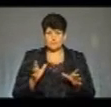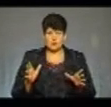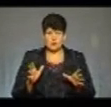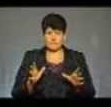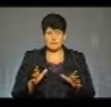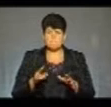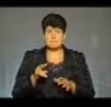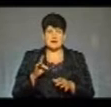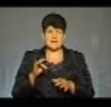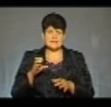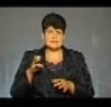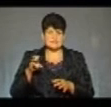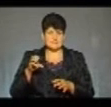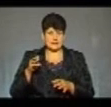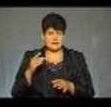саморобний вибуховий пристрій.